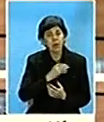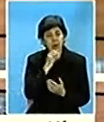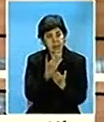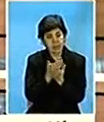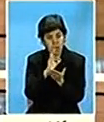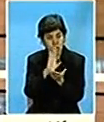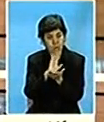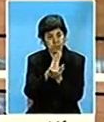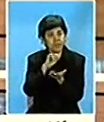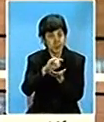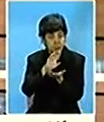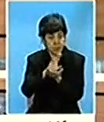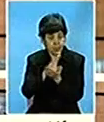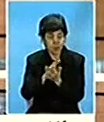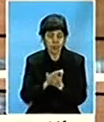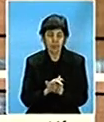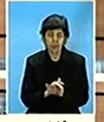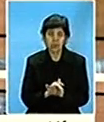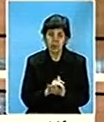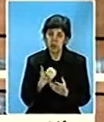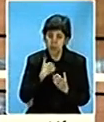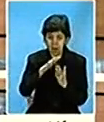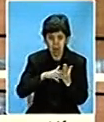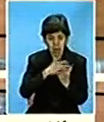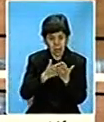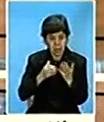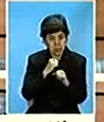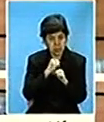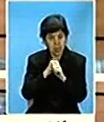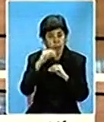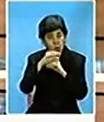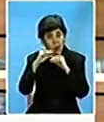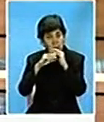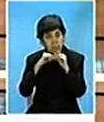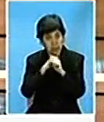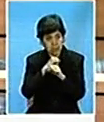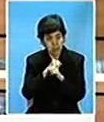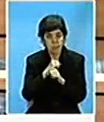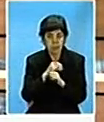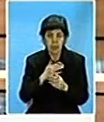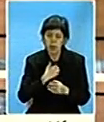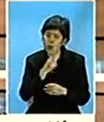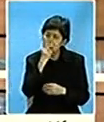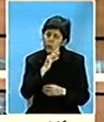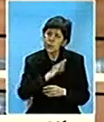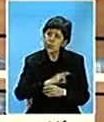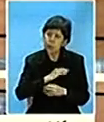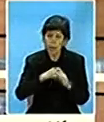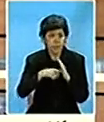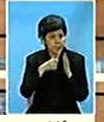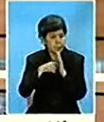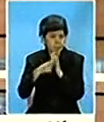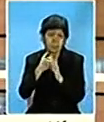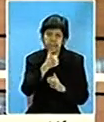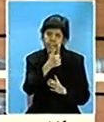ประมาณตรงนี้ในเหตุและผลที่แผนงานโครงการที่ผมดูแล้วงบมาแล้วนี่ก็ดูแล้วมีเหตุมีผลเพียง